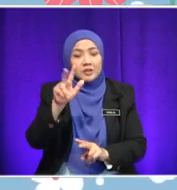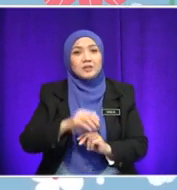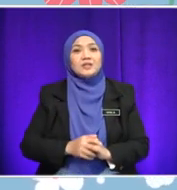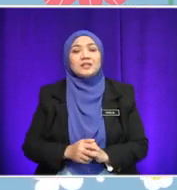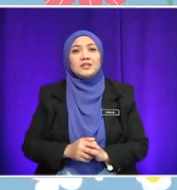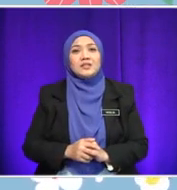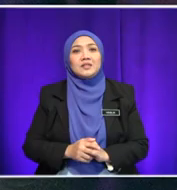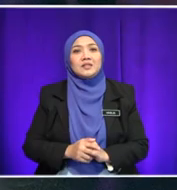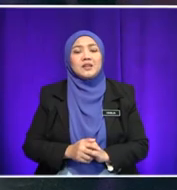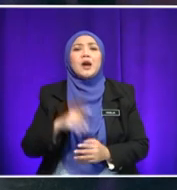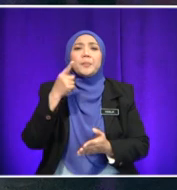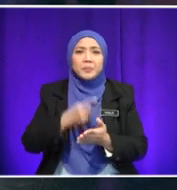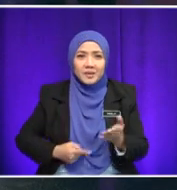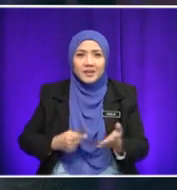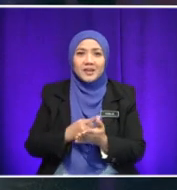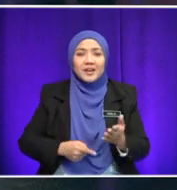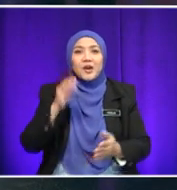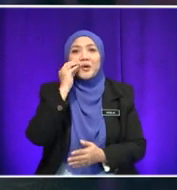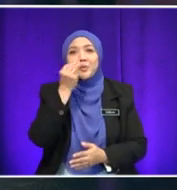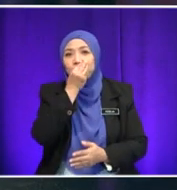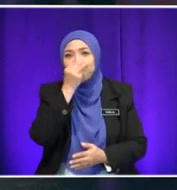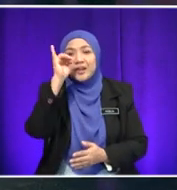pilihan Apakah jenis bunga yang bisa